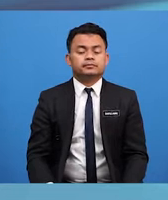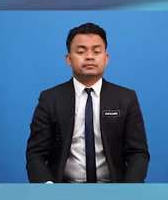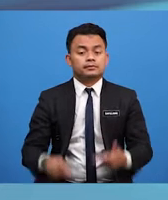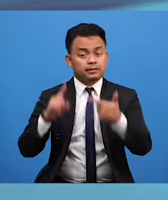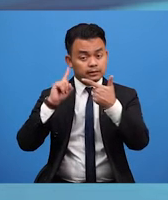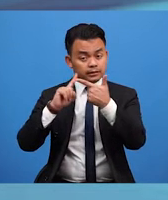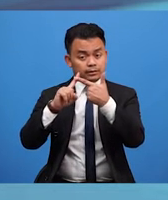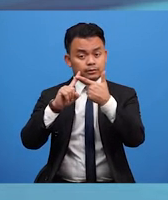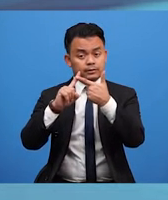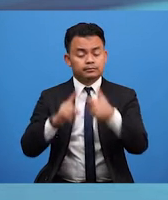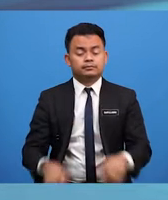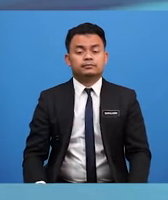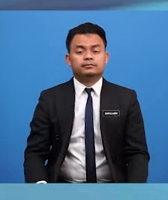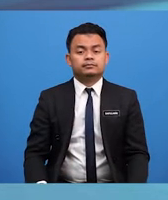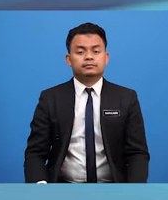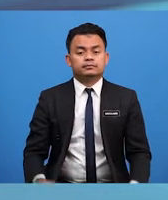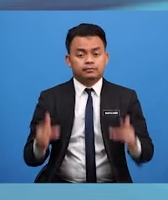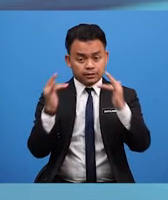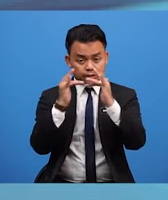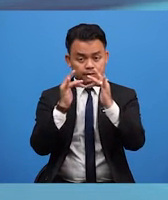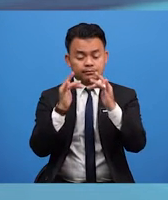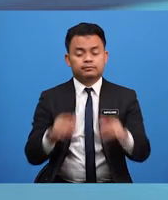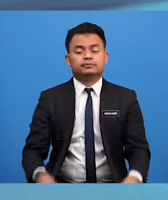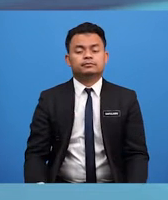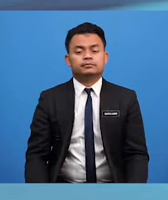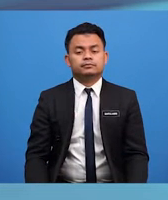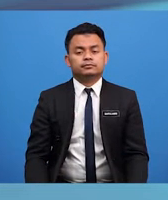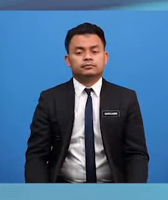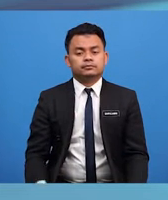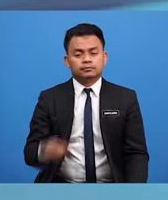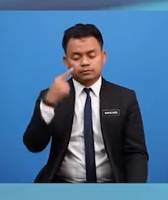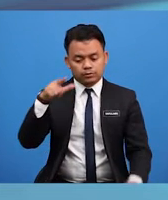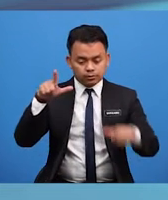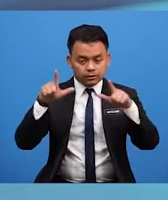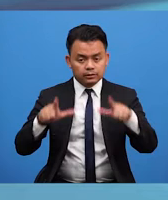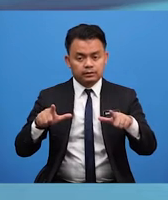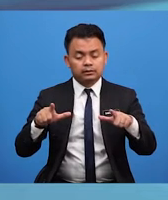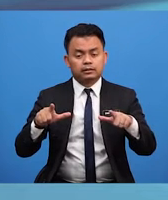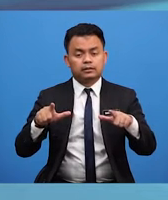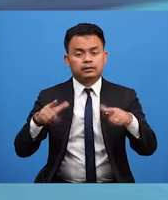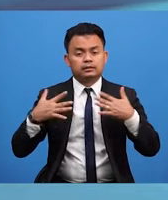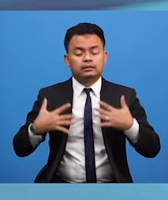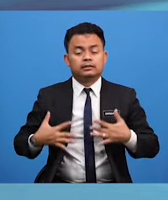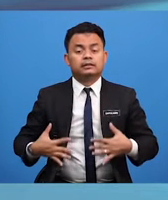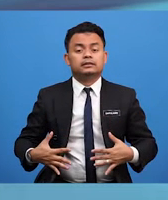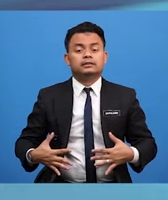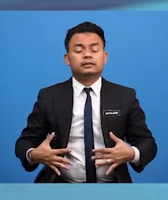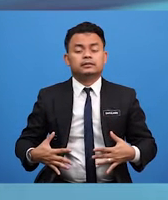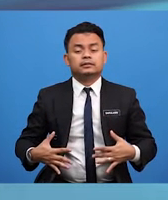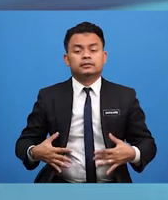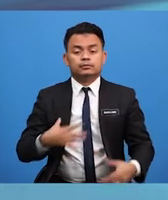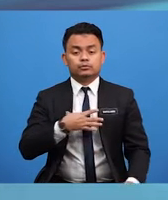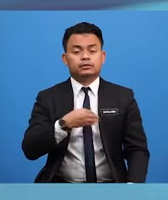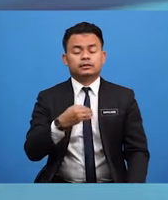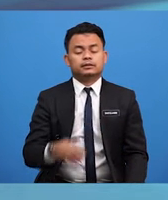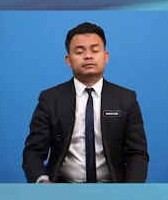Kedua, meja terap untuk meletakkan kain putih bagi proses menerap corak.